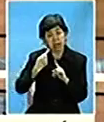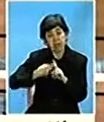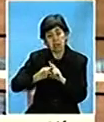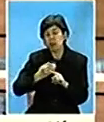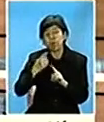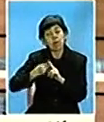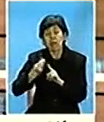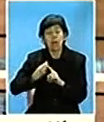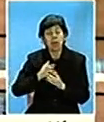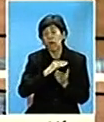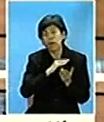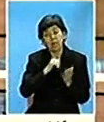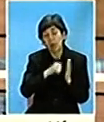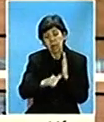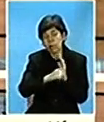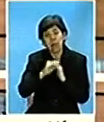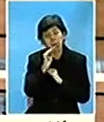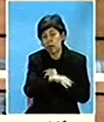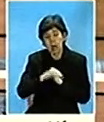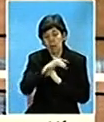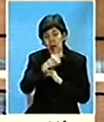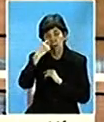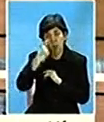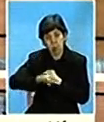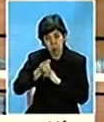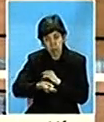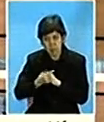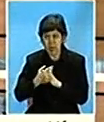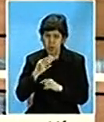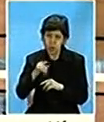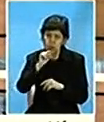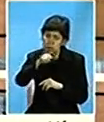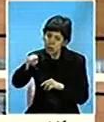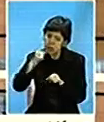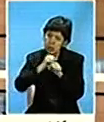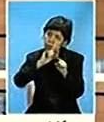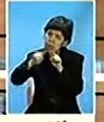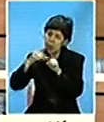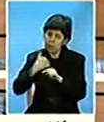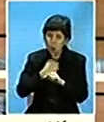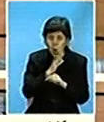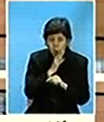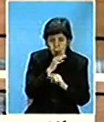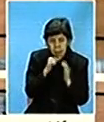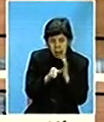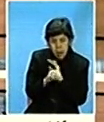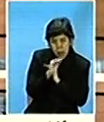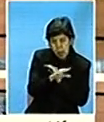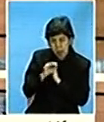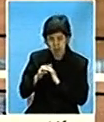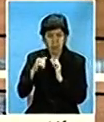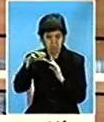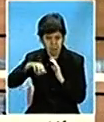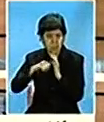นุษย์เงินเดือนทุกเดือนต้องหักภาษีแต่ว่าในภาคธุรกิจอื่นนั้นก็มีการหลบเลี่ยงซึ่งตัวนี้สมกรทรา